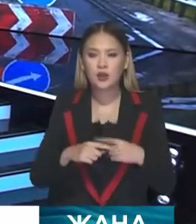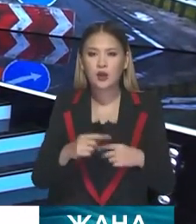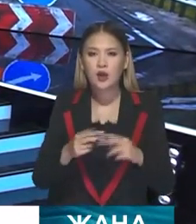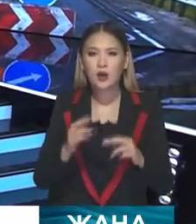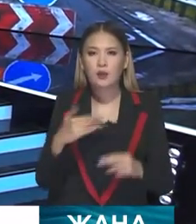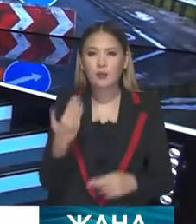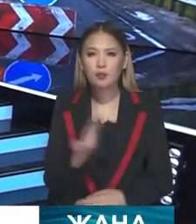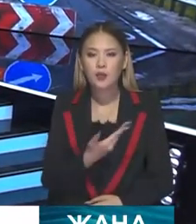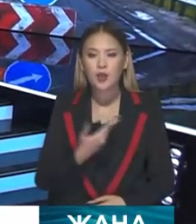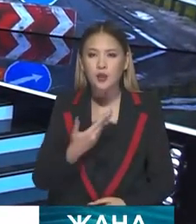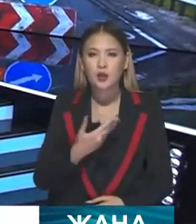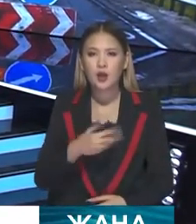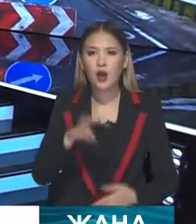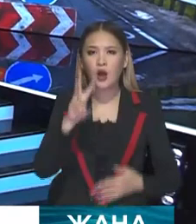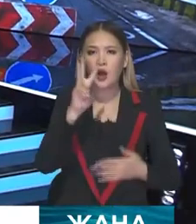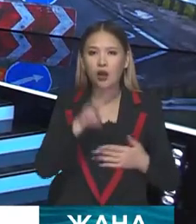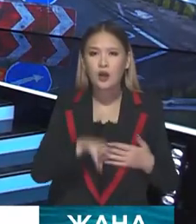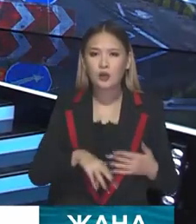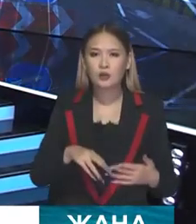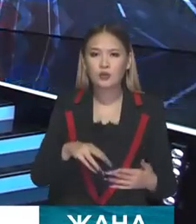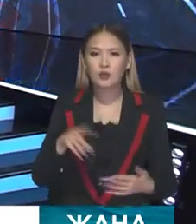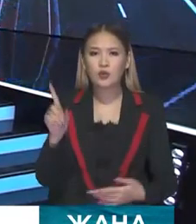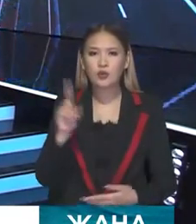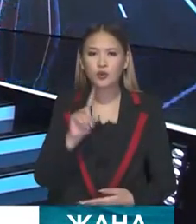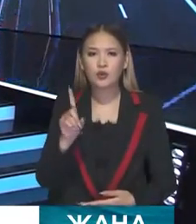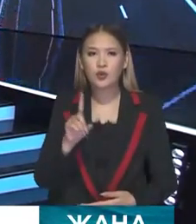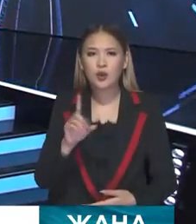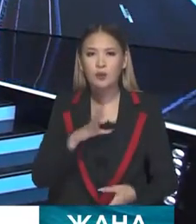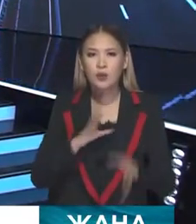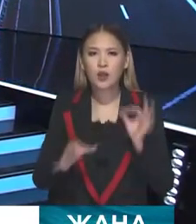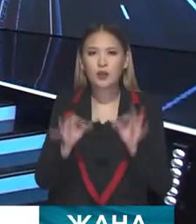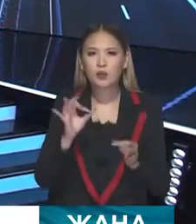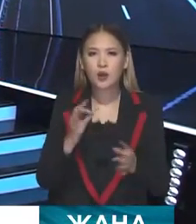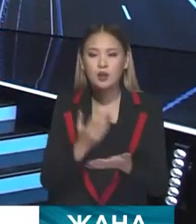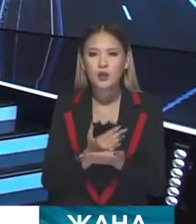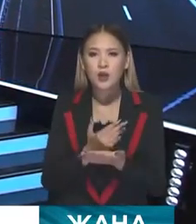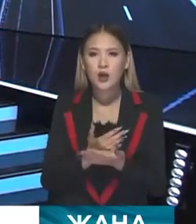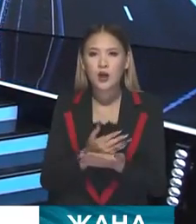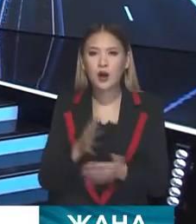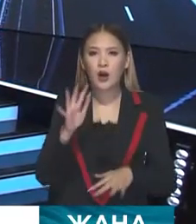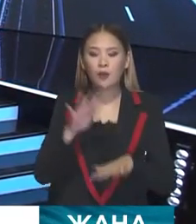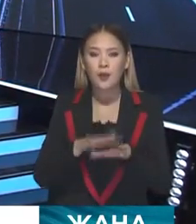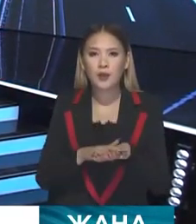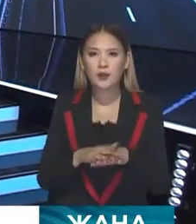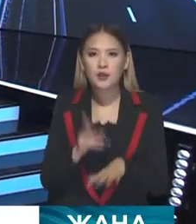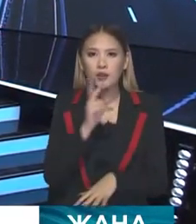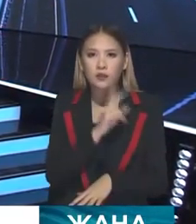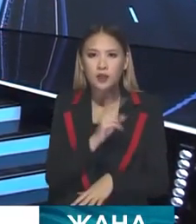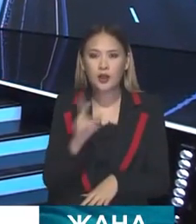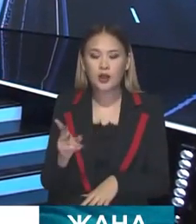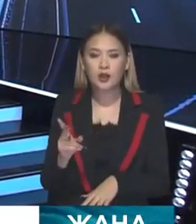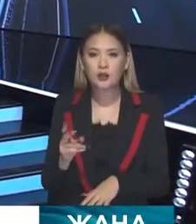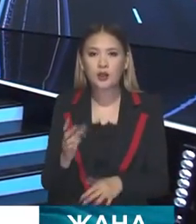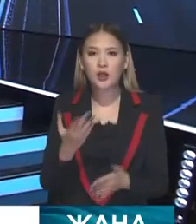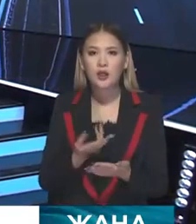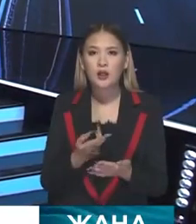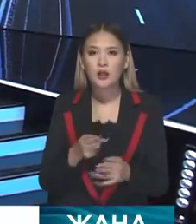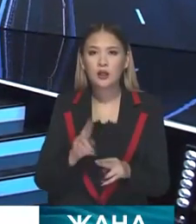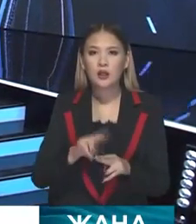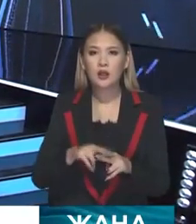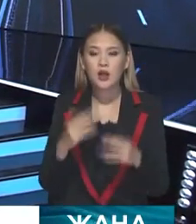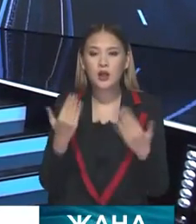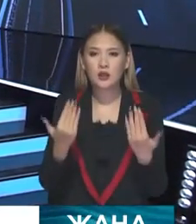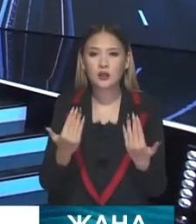жақтан жаңағыдай айыппұл салу ондай шаралар максимально жасалып жатыр. Біз компанияларды қара тізімге салып жатырмыз. Дегенмен де біз қазіргі мен